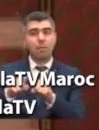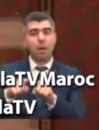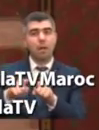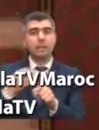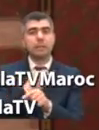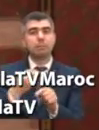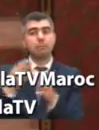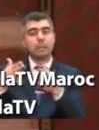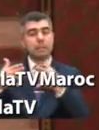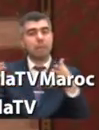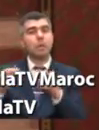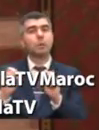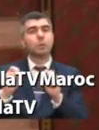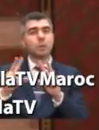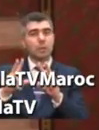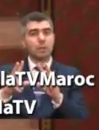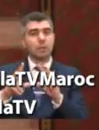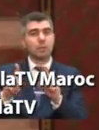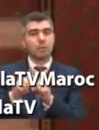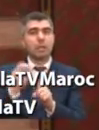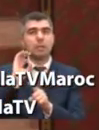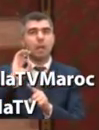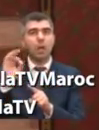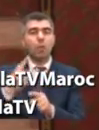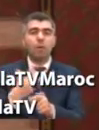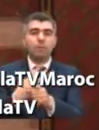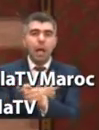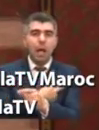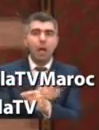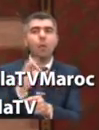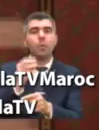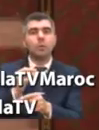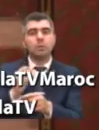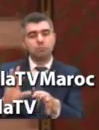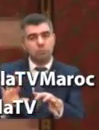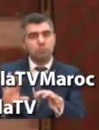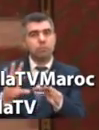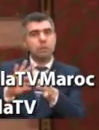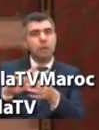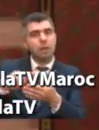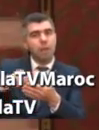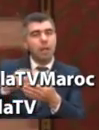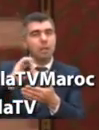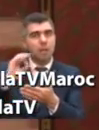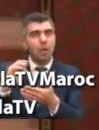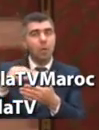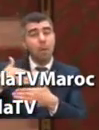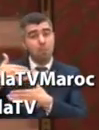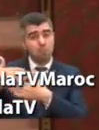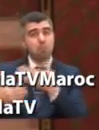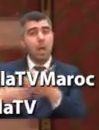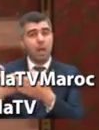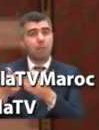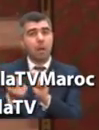اذا الخدمات ديال المستوى الثاني، هادشي علاش تعاقدنا معاه ودار التخصص ديالو، ولما يحل الله يكون شي انتقال